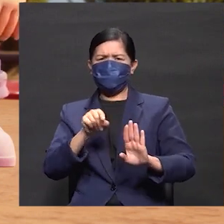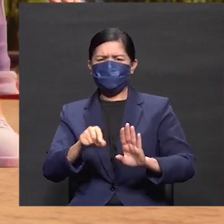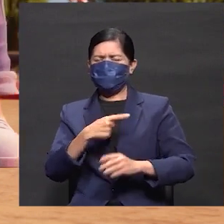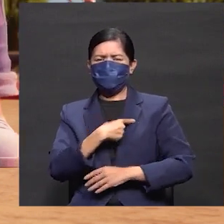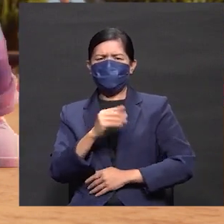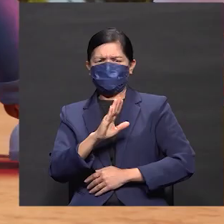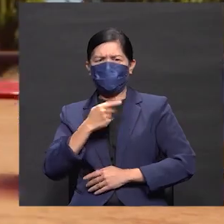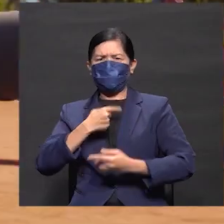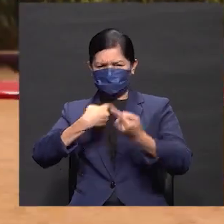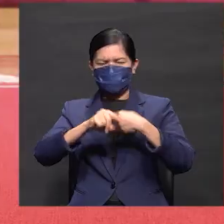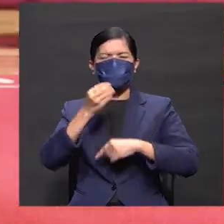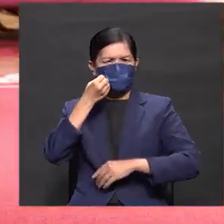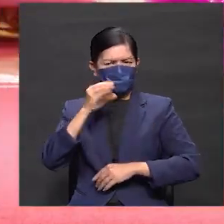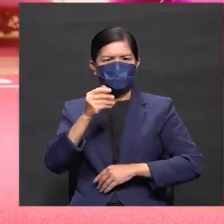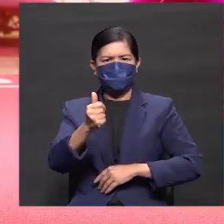แล้วรีบไปกันเถอะ